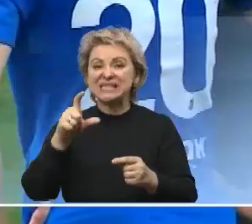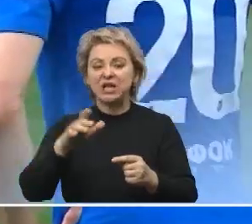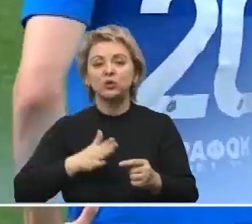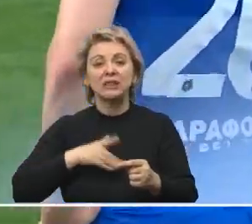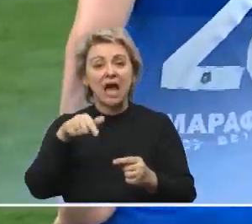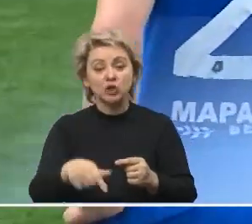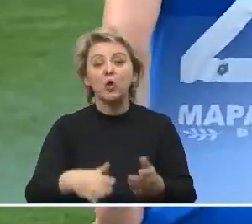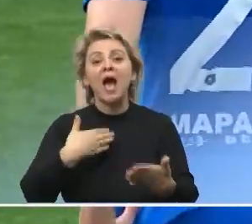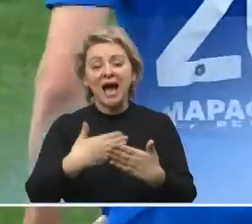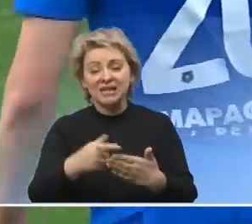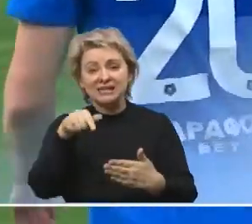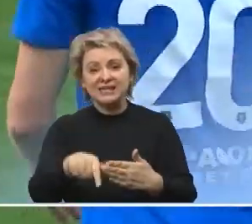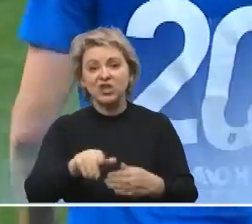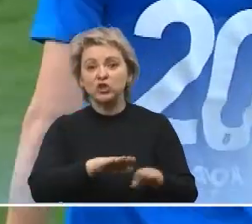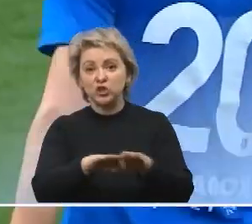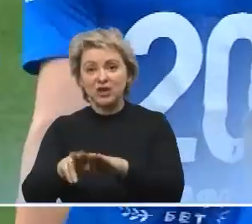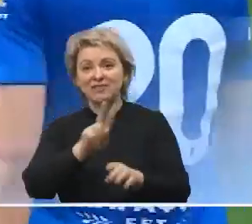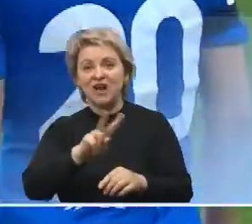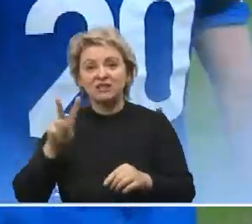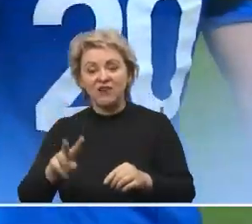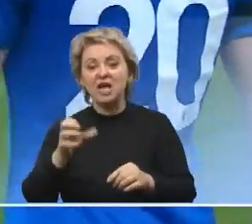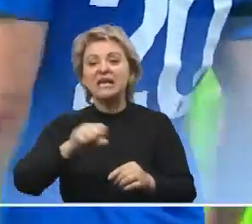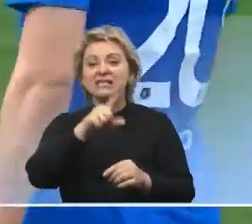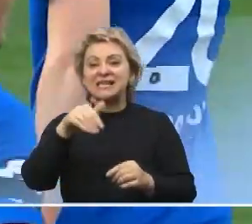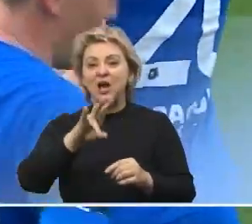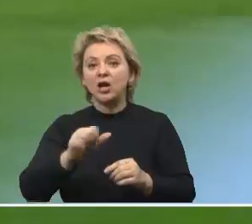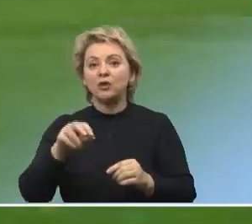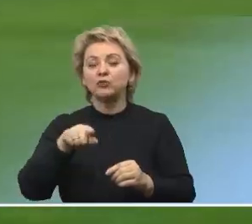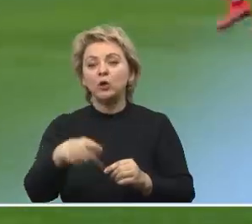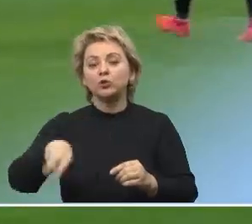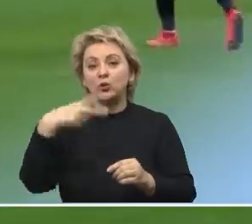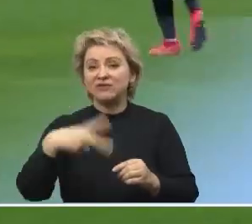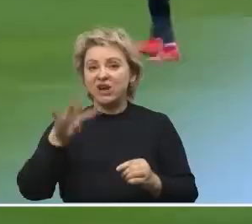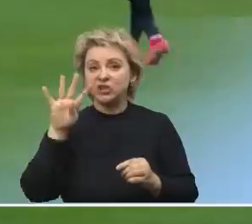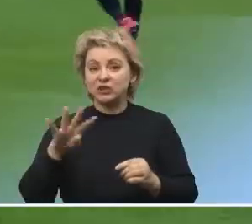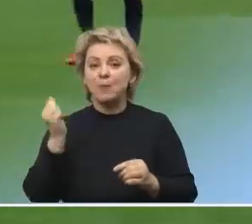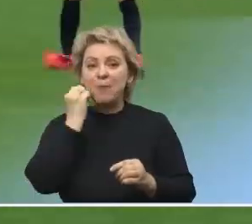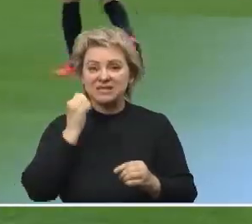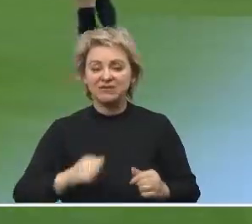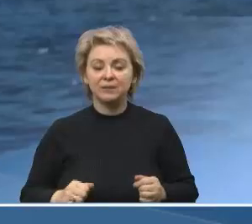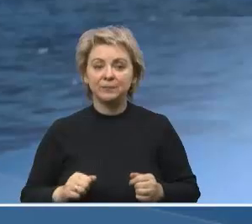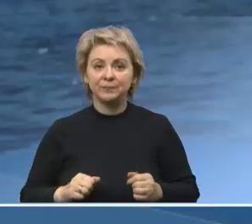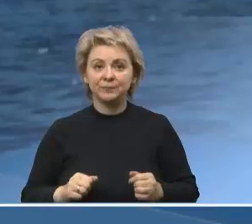активе, напомню, гостевая ничья 2-2. Роман Саганов, Александр Шкурко, Дон 24, Москва.